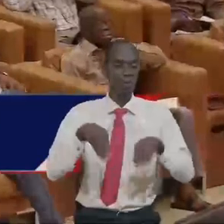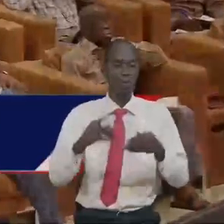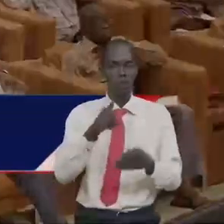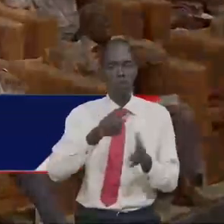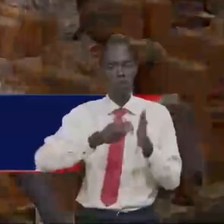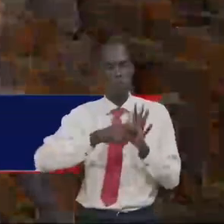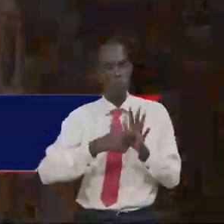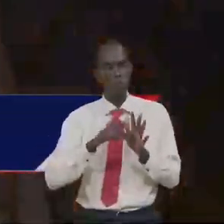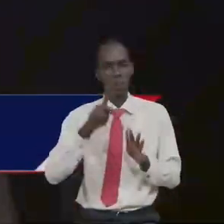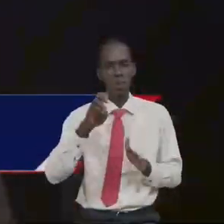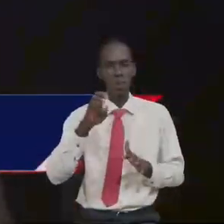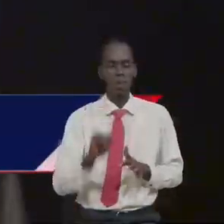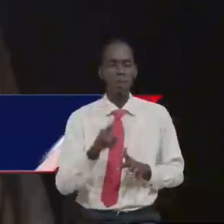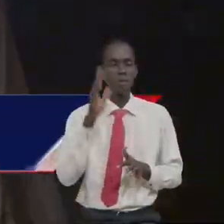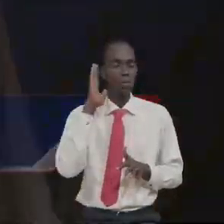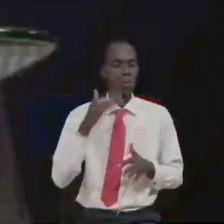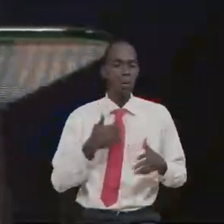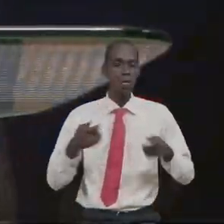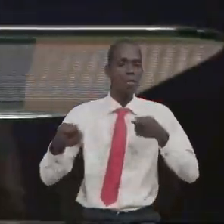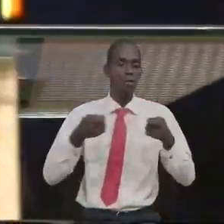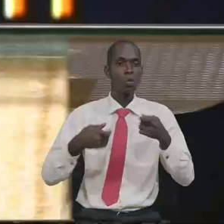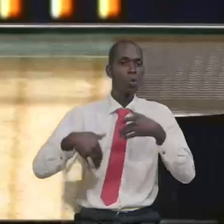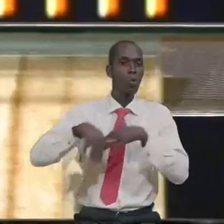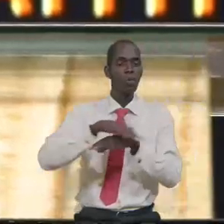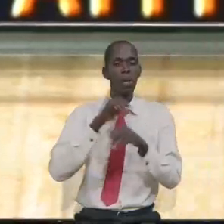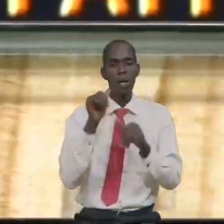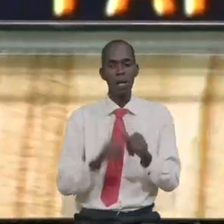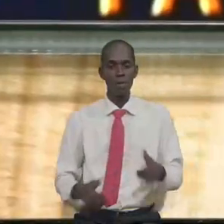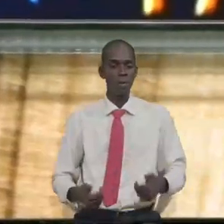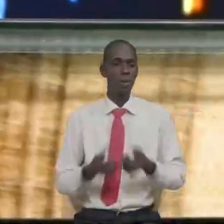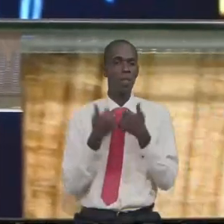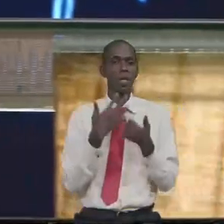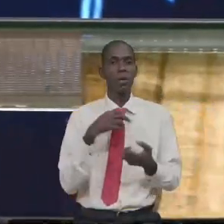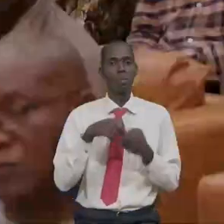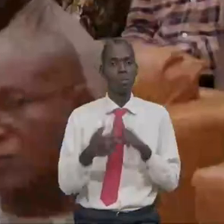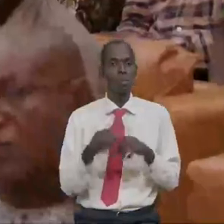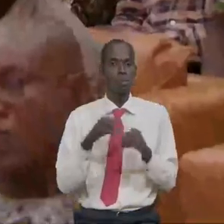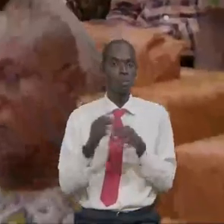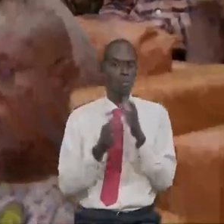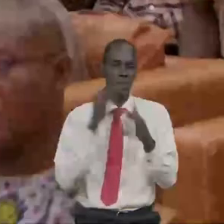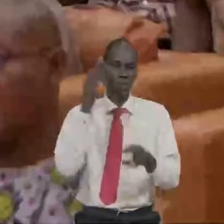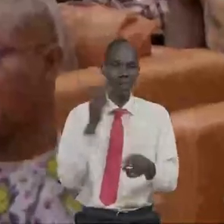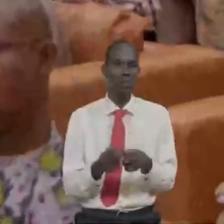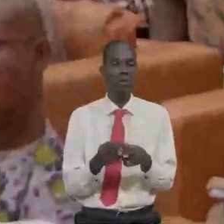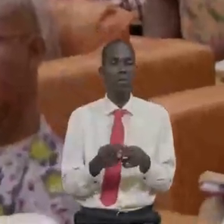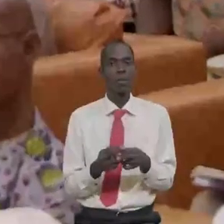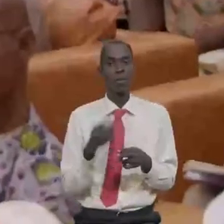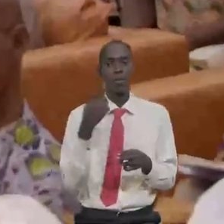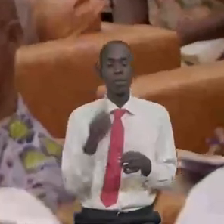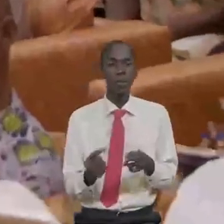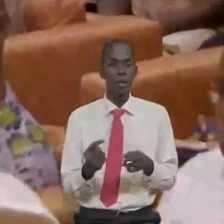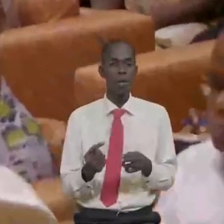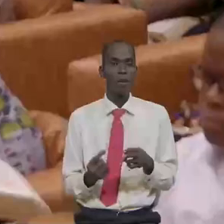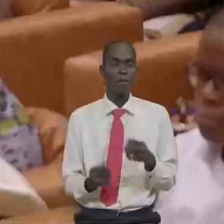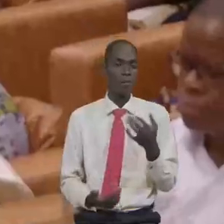aurez la domination sur tous les défis, les difficultés, les problèmes au nom de Jésus-Christ. Le feu du